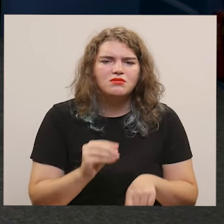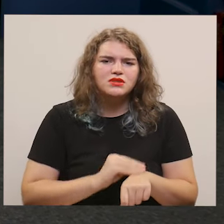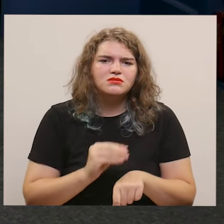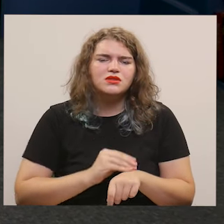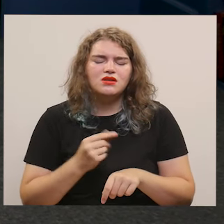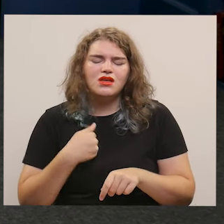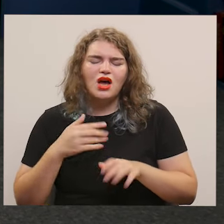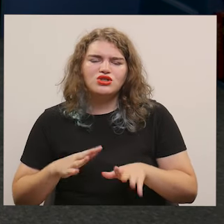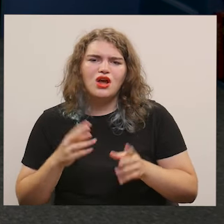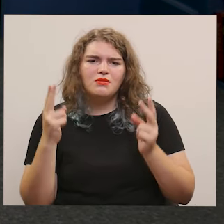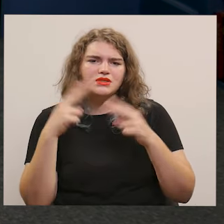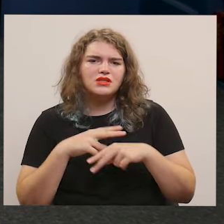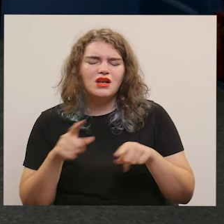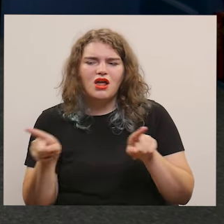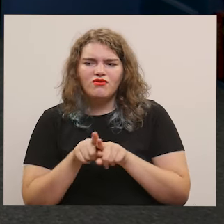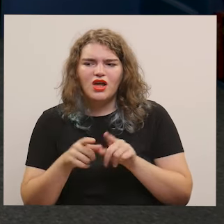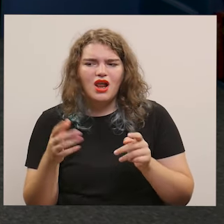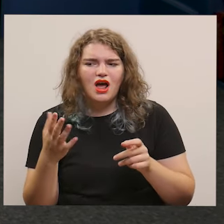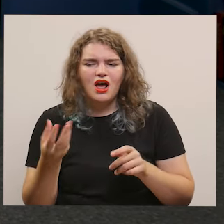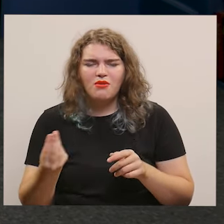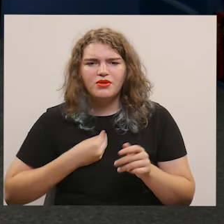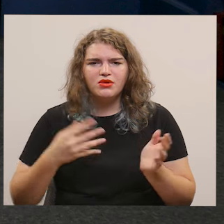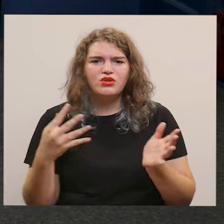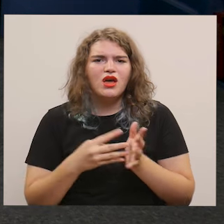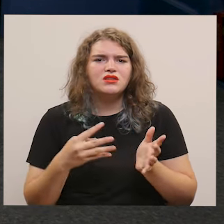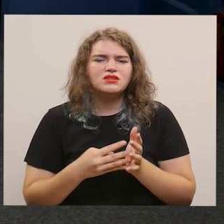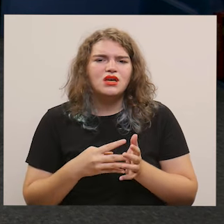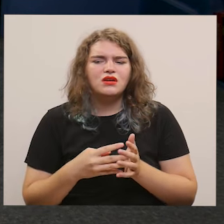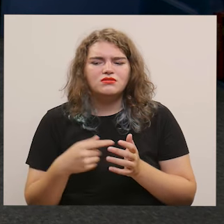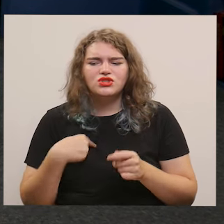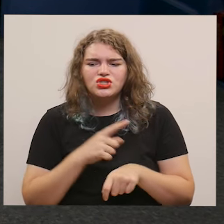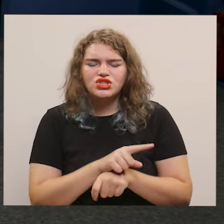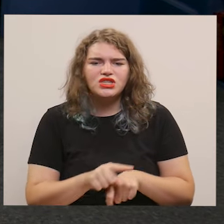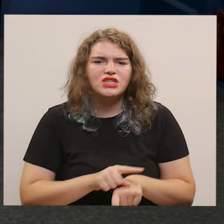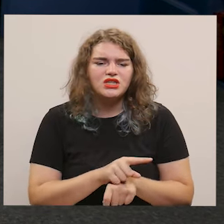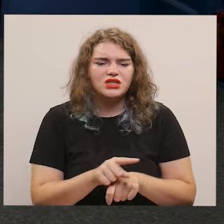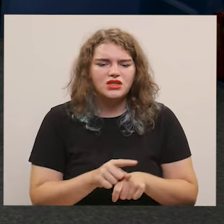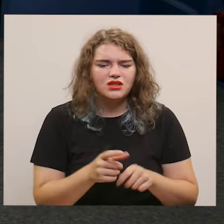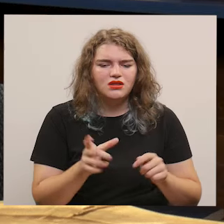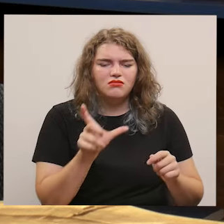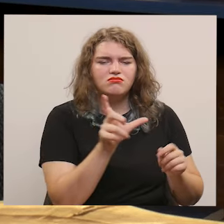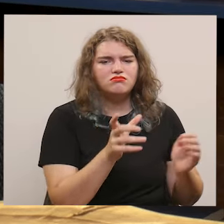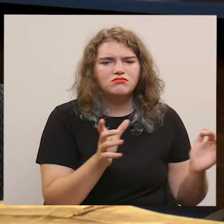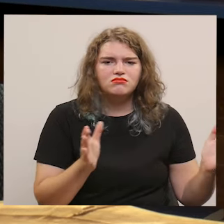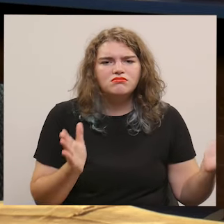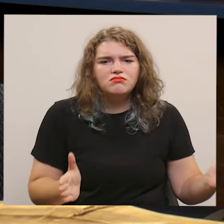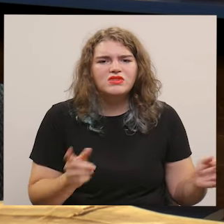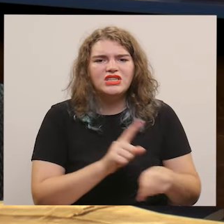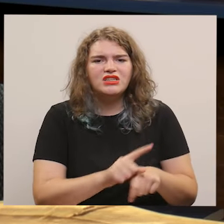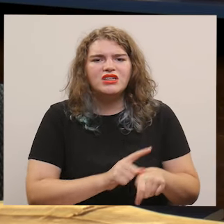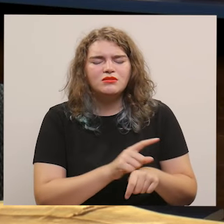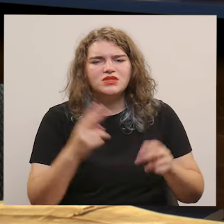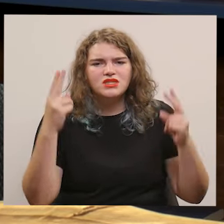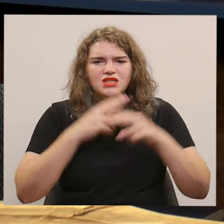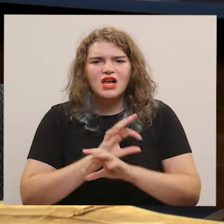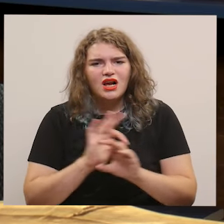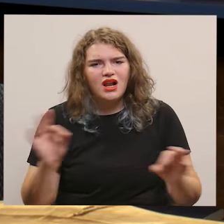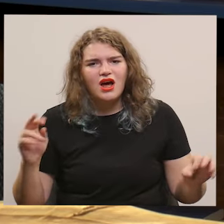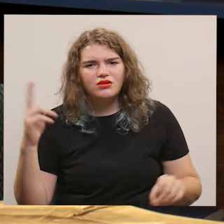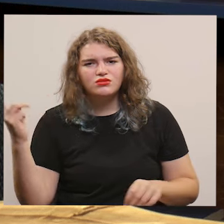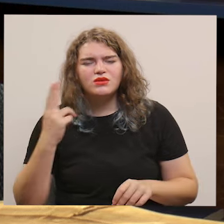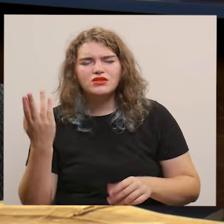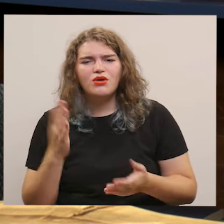am perceput eu, era ca și cum am dat un examen și cumva un capitol se închidea din viața mea și să înțeleg clar că